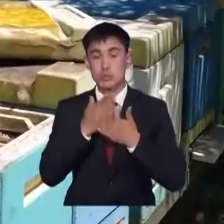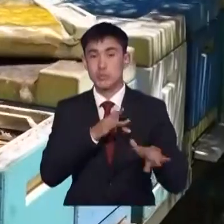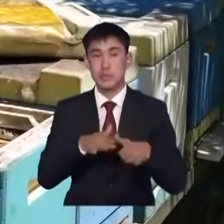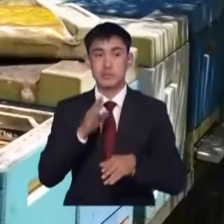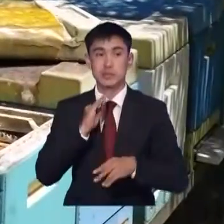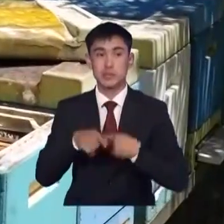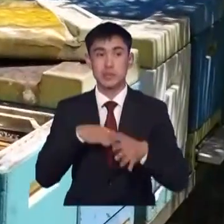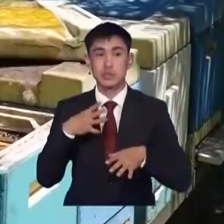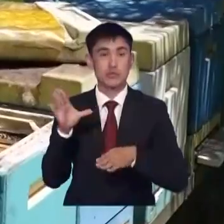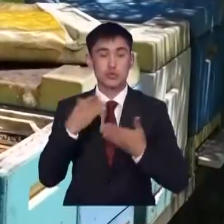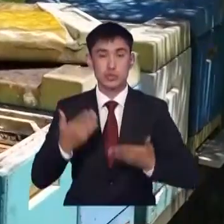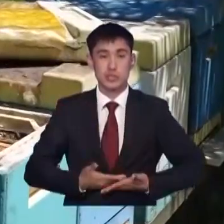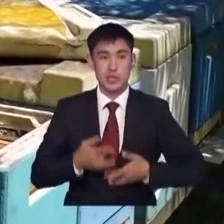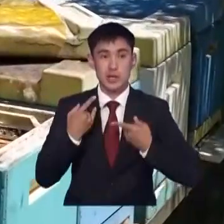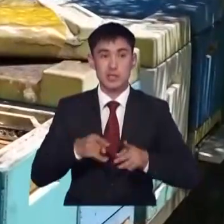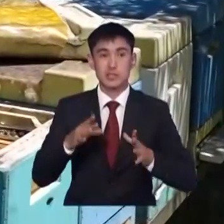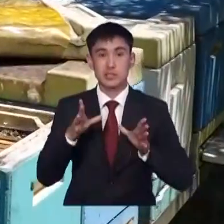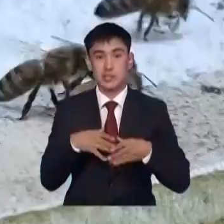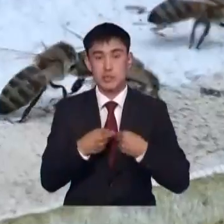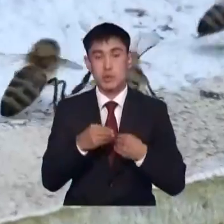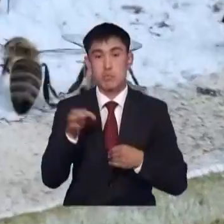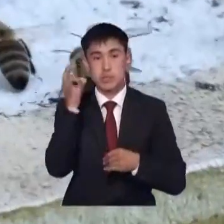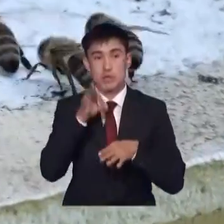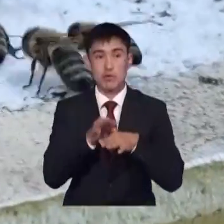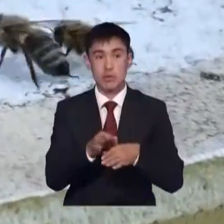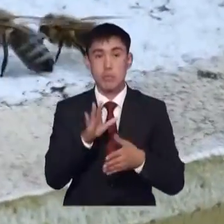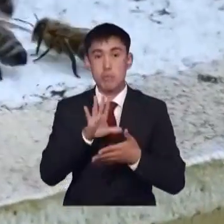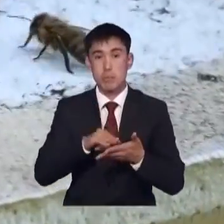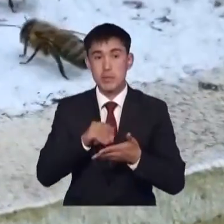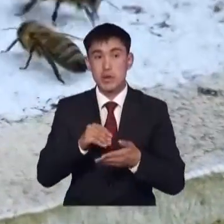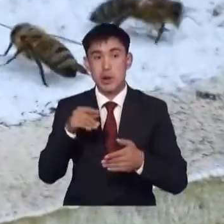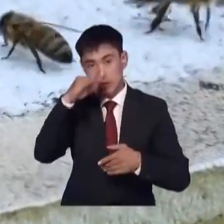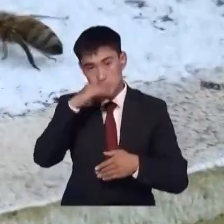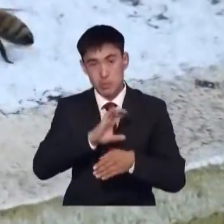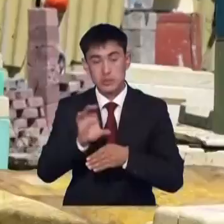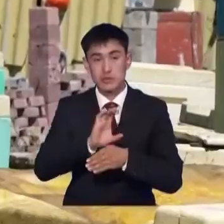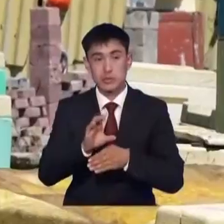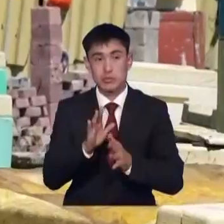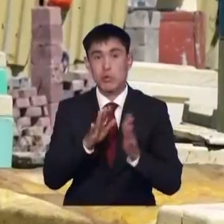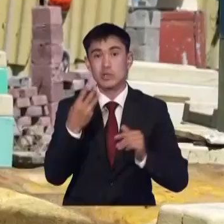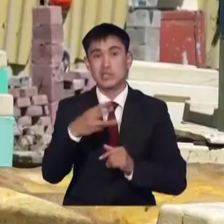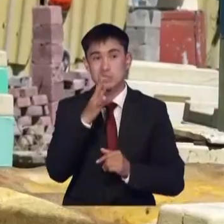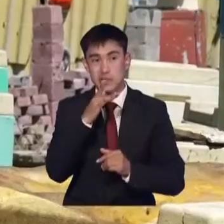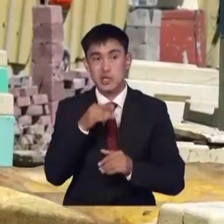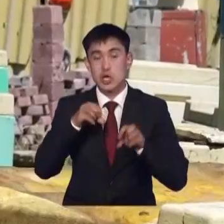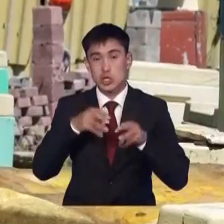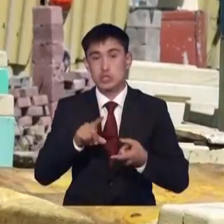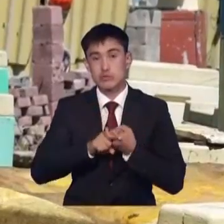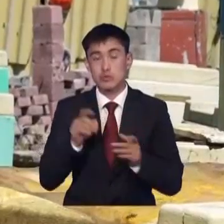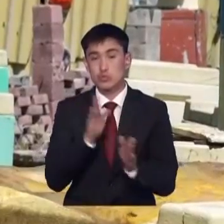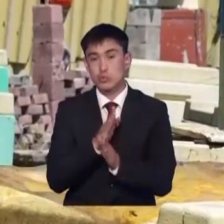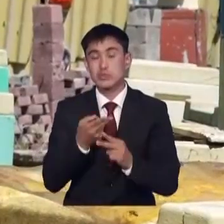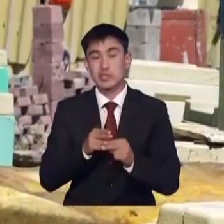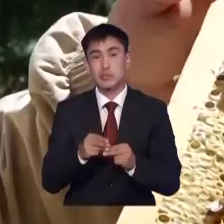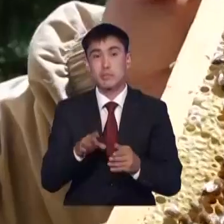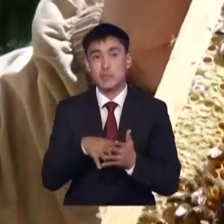он занимается всю жизнь родился в семье пчеловодов и следуя примеру отца который посвятил производству мёда более 30 лет решил связать судьбу с